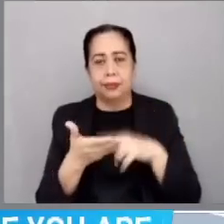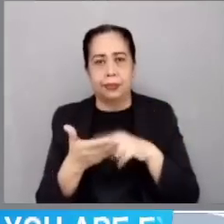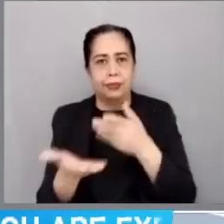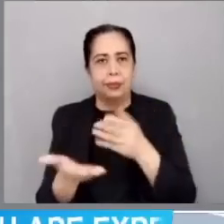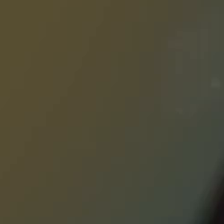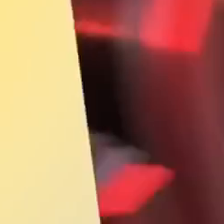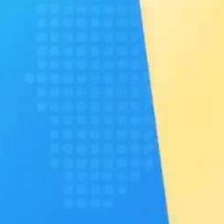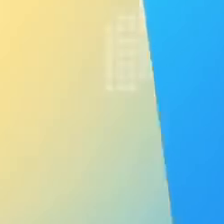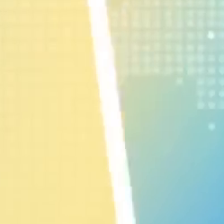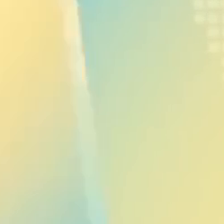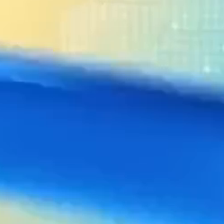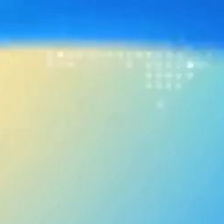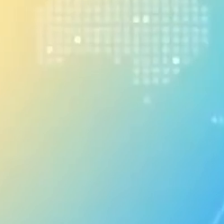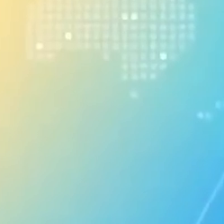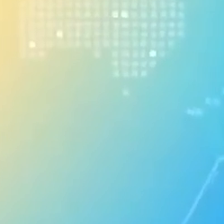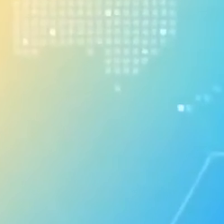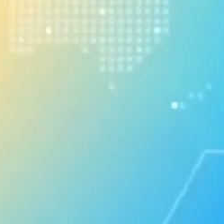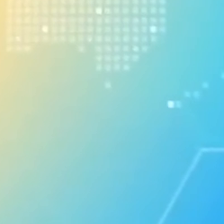Pulido. Maki!